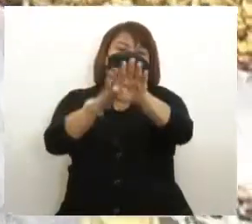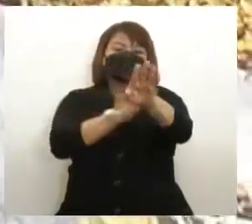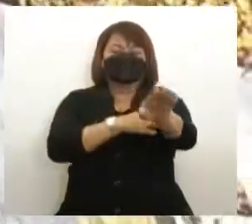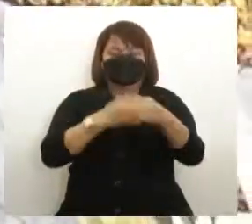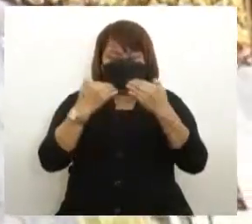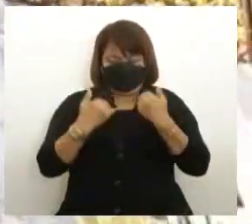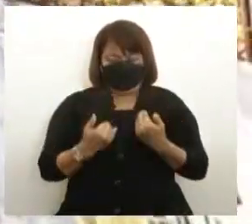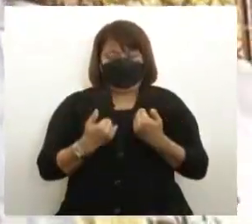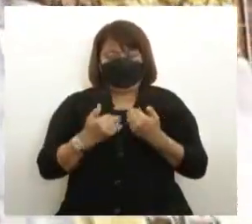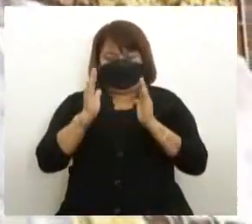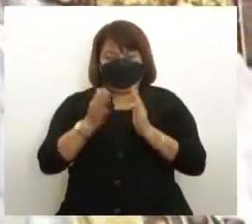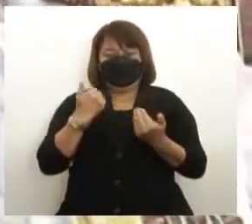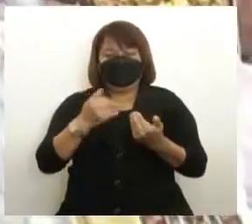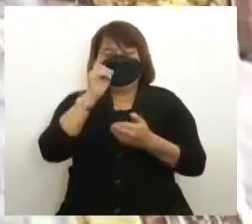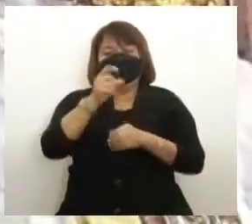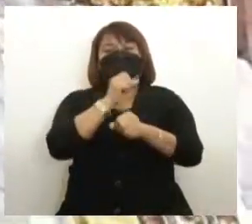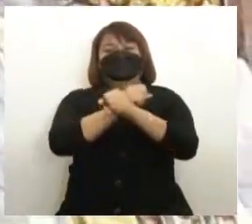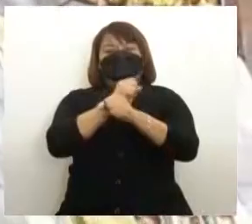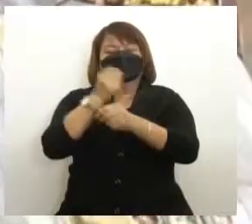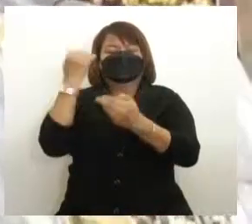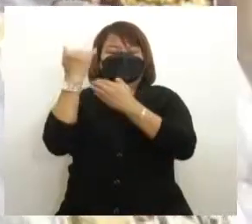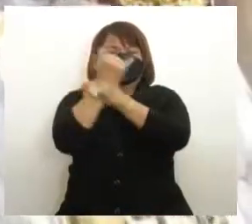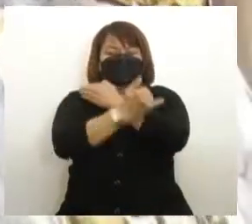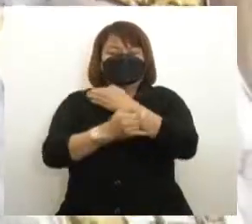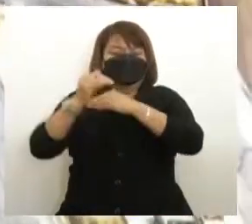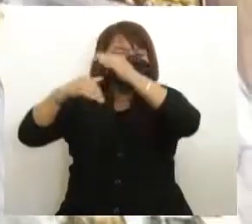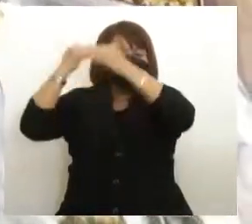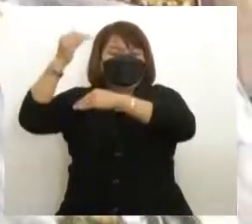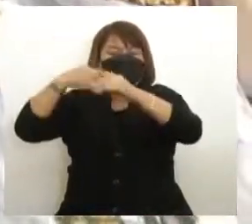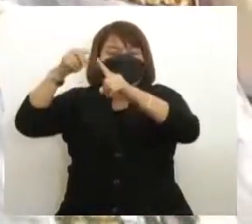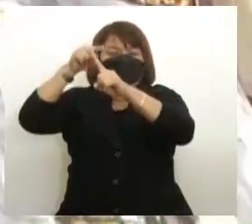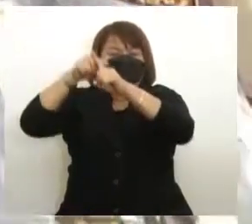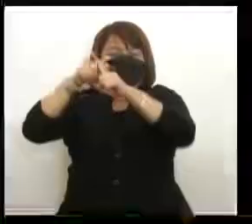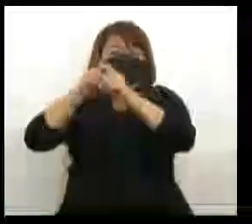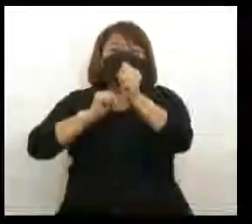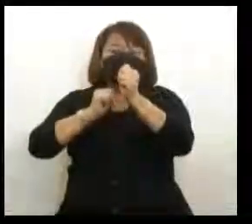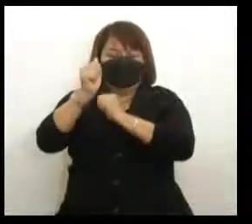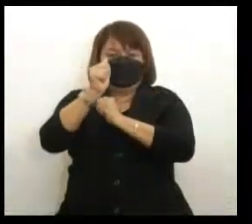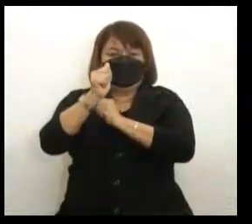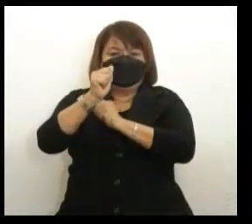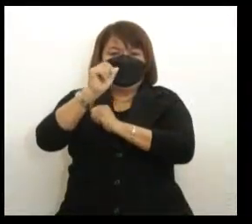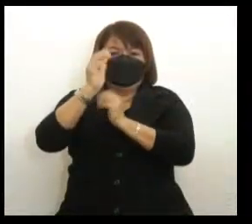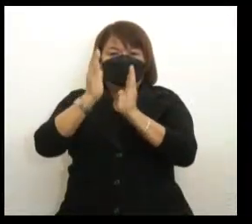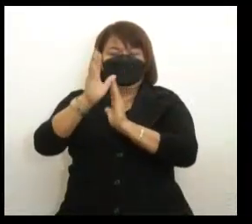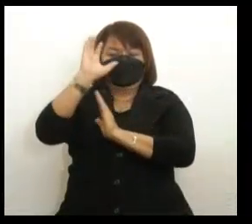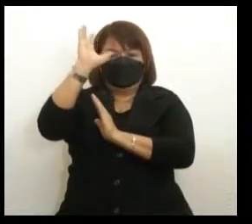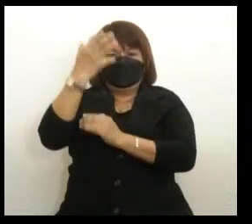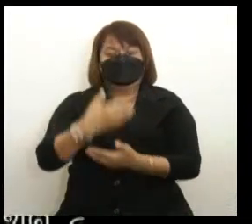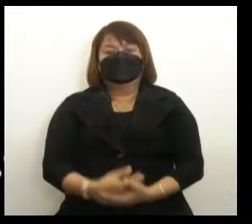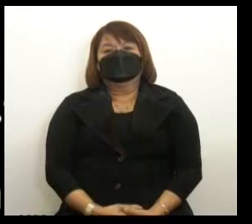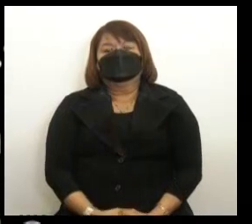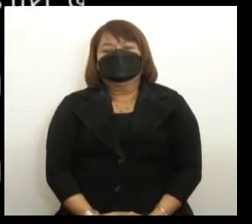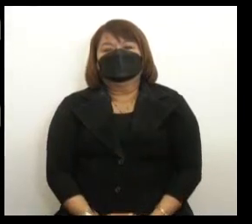ลังจึงต้องปกป้องประเทศและพัฒนาชาติให้เท่าทันอารยประเทศ บูรณา